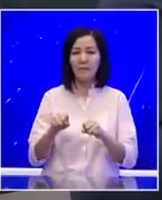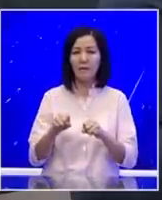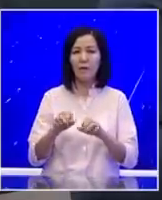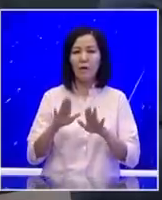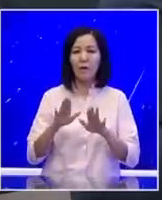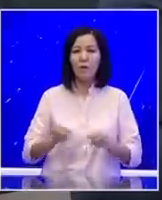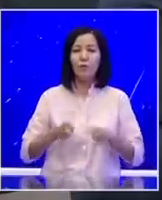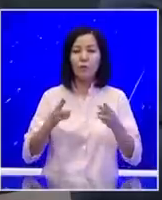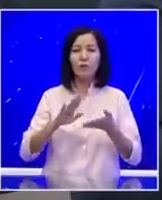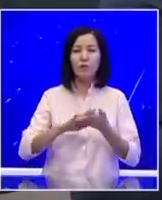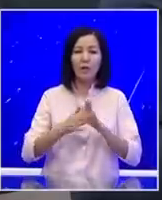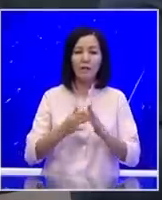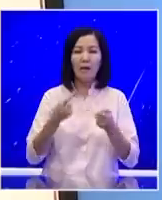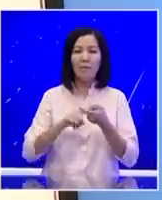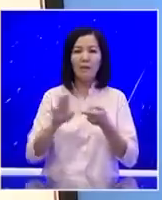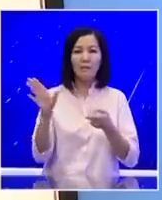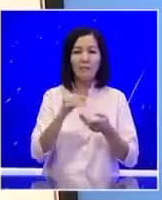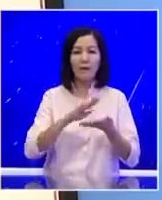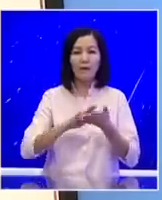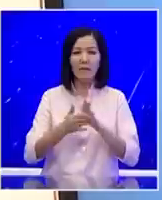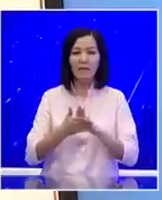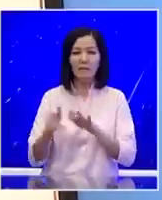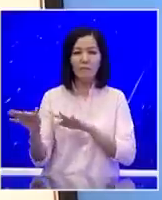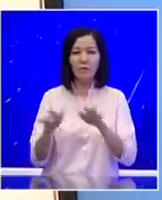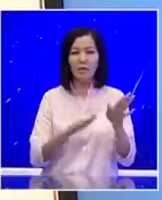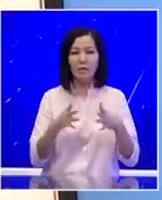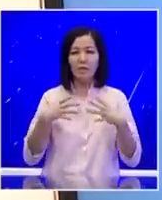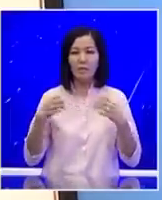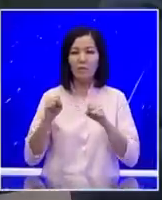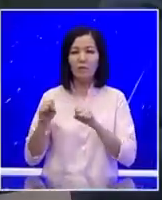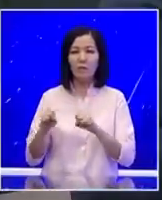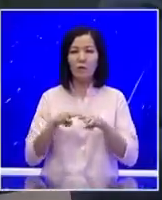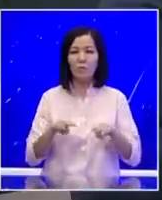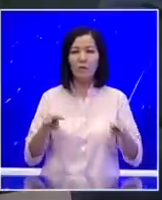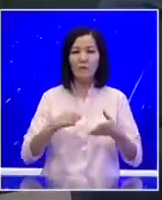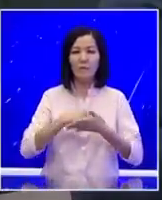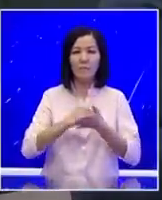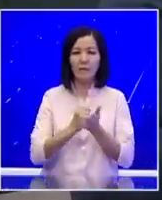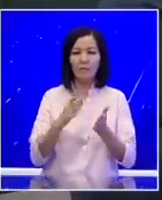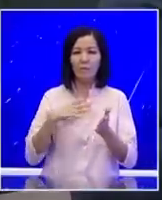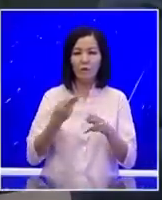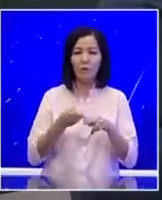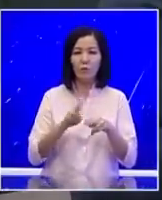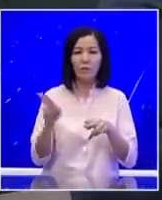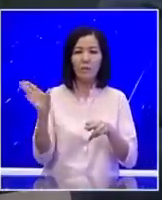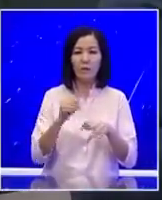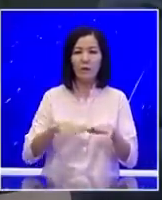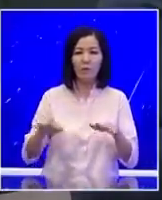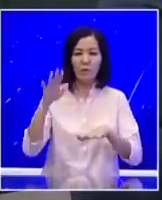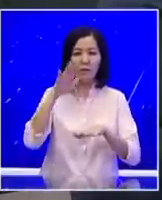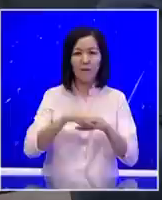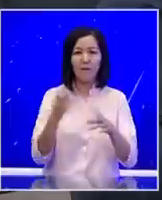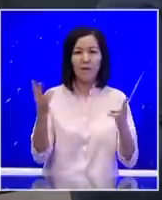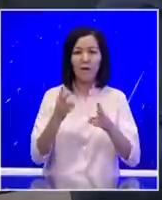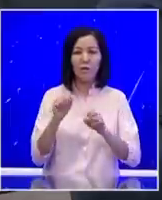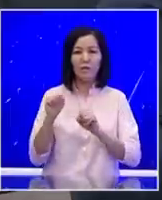төтенше жағдайға байланысты барлық келісімдер мен қажетті шараларды денсаулық сақтау министрлігі бекітіп қойған. Сондықтан барлық аудан әкімдері